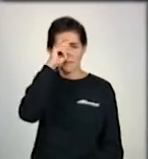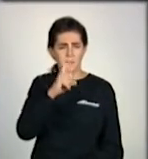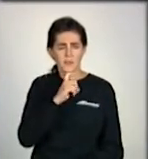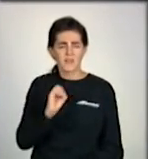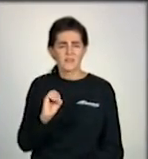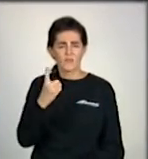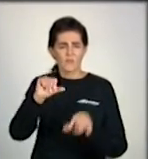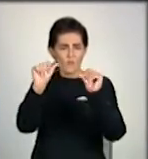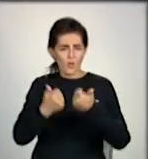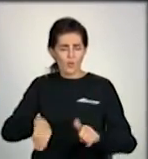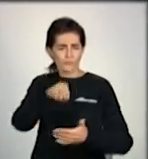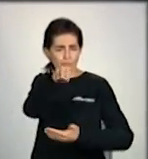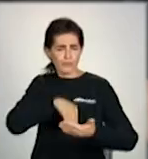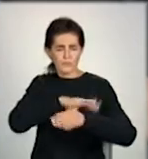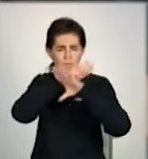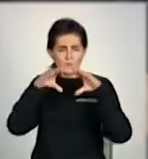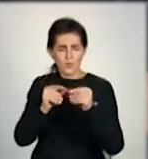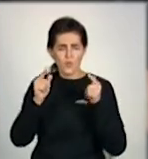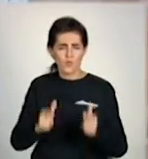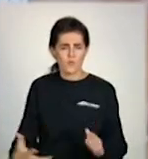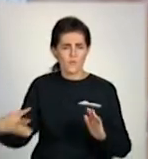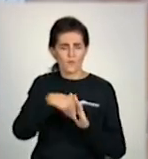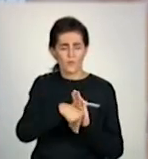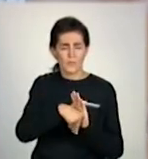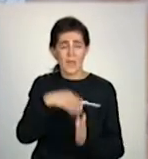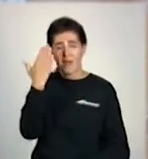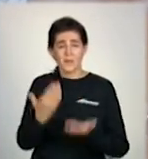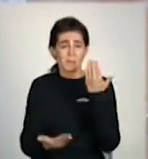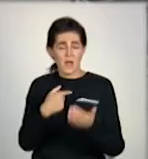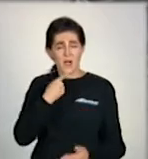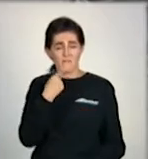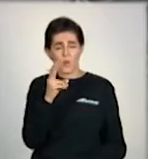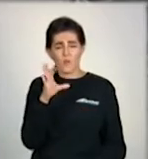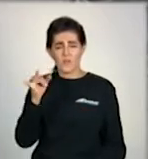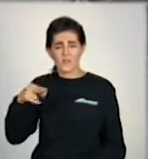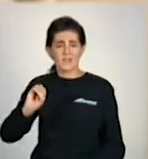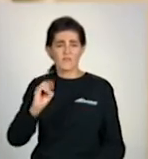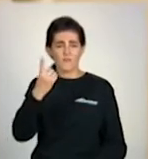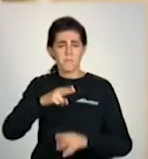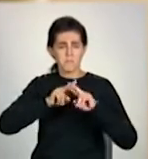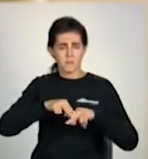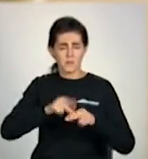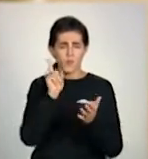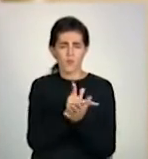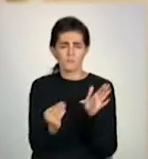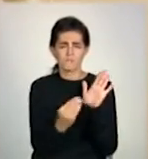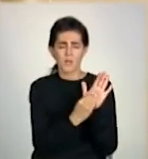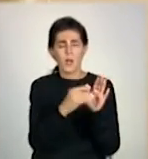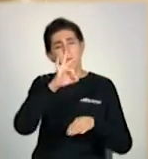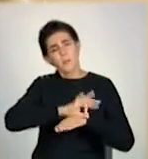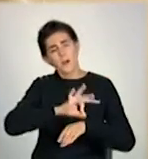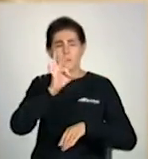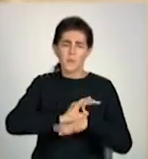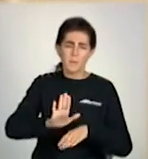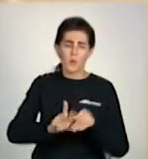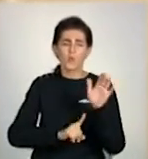європейського зразка більш інформативні. Якщо ми говоримо про ковідні паспорти європейські, там написано, болів, не болів, рівень